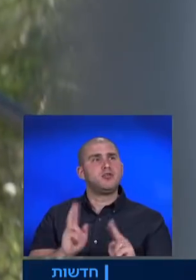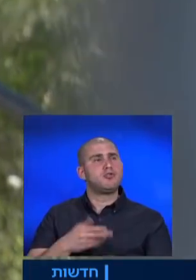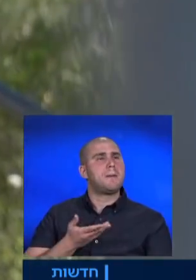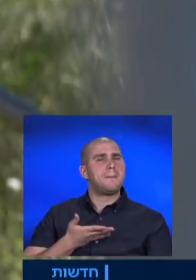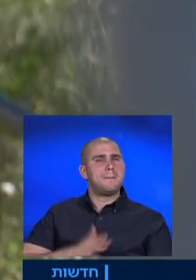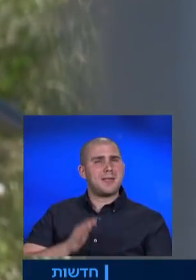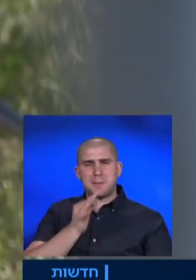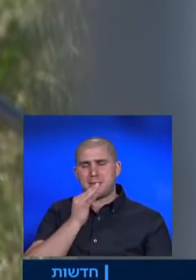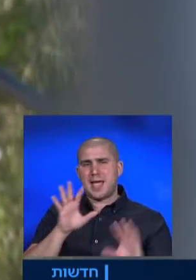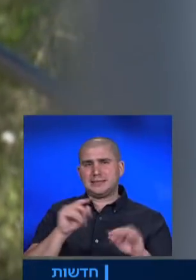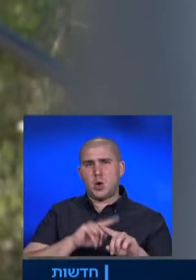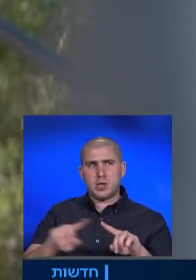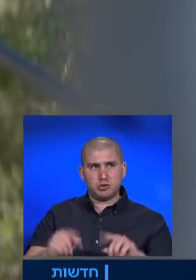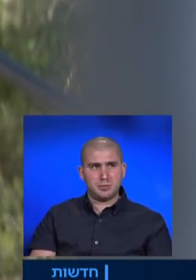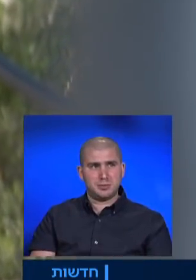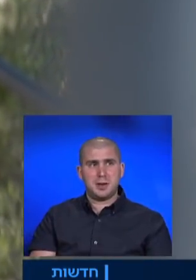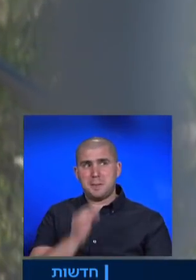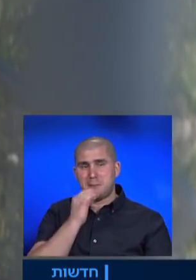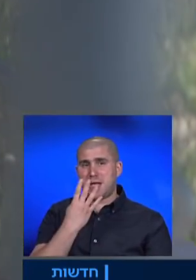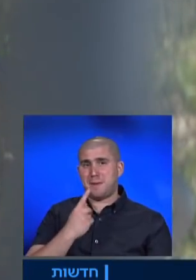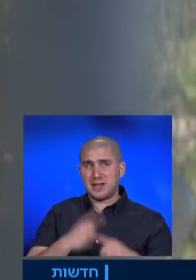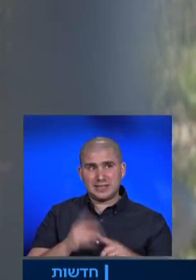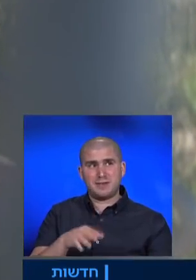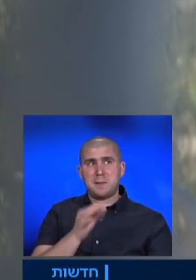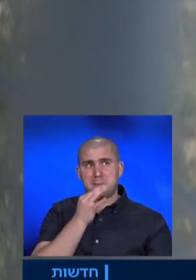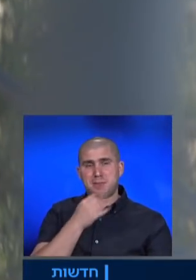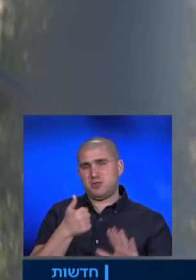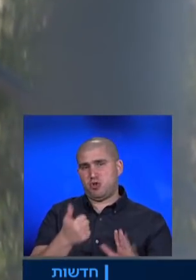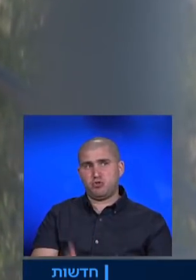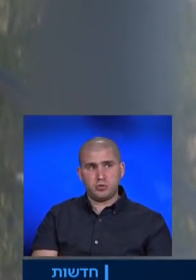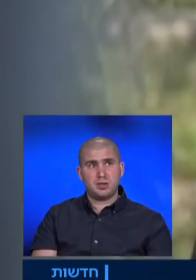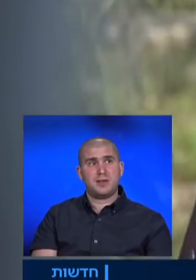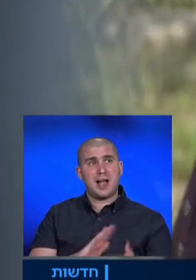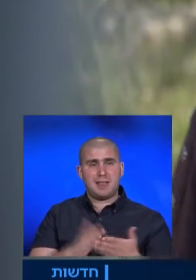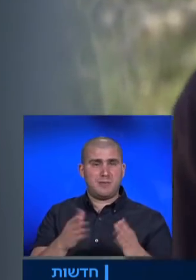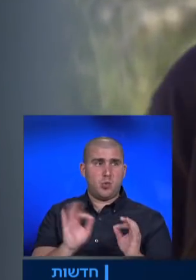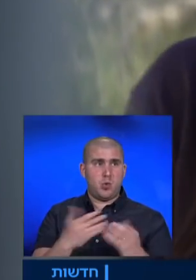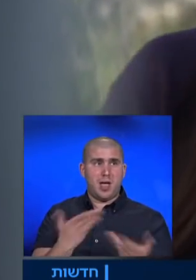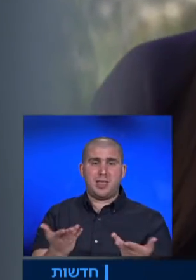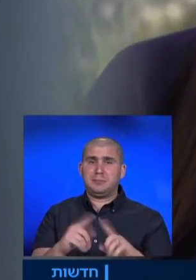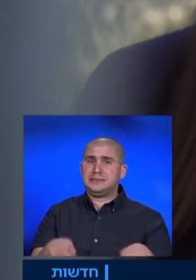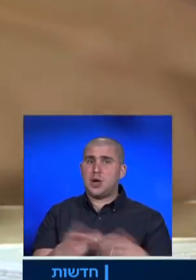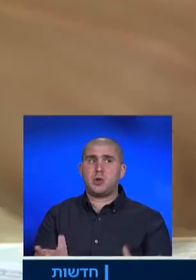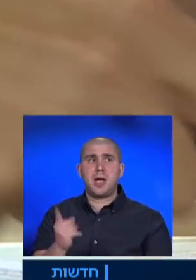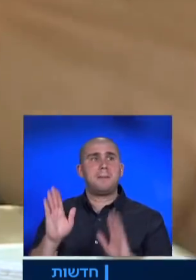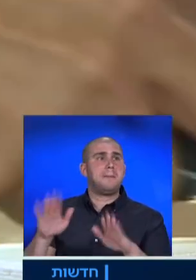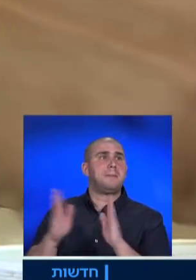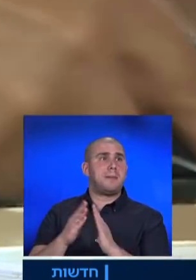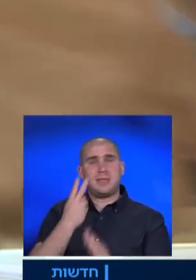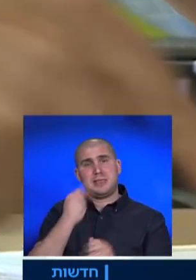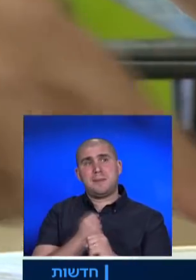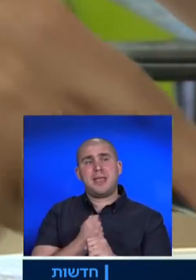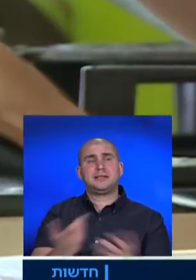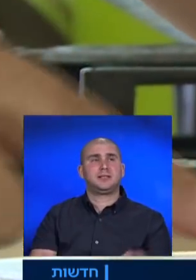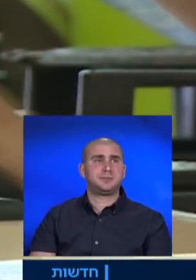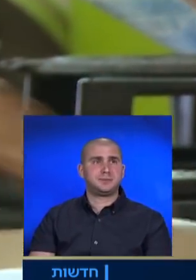10 חודשים, בת בת 4.5 ובת בת 6. והגנים לא נפתחו, ואלה מסגרות, הם בבית, ונראה מה נעשה.